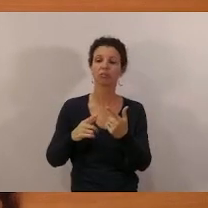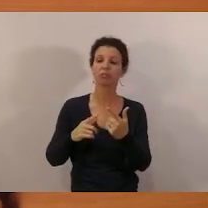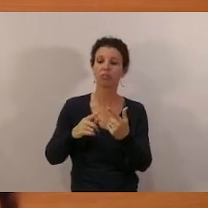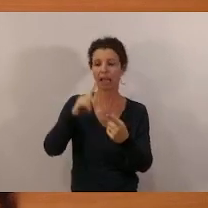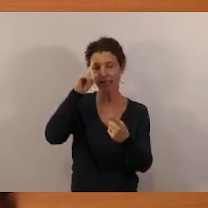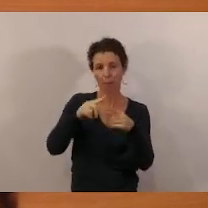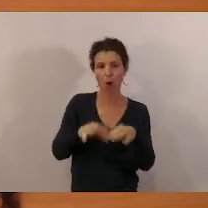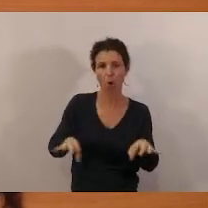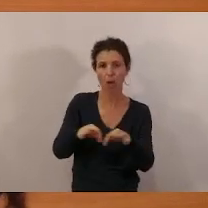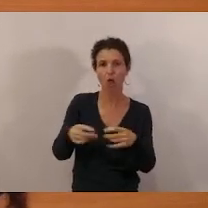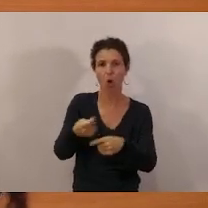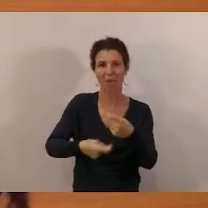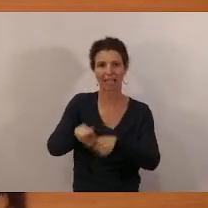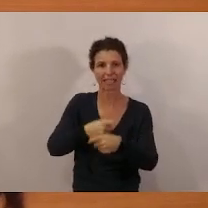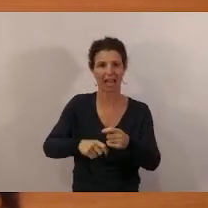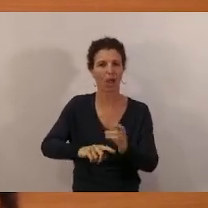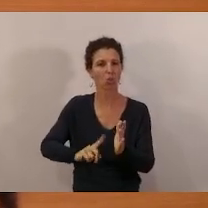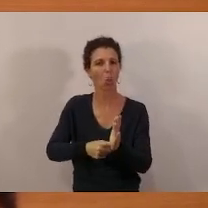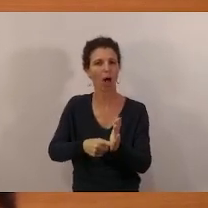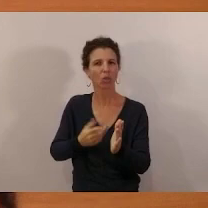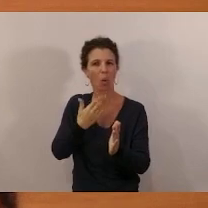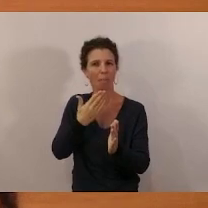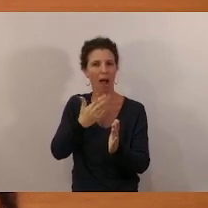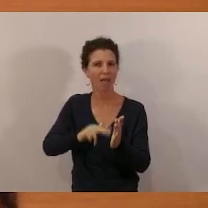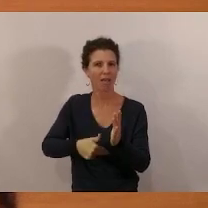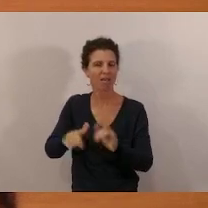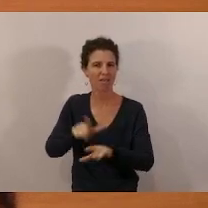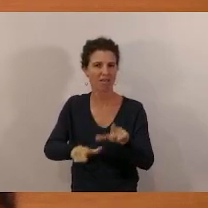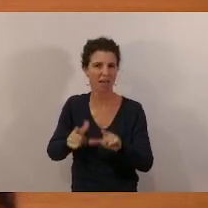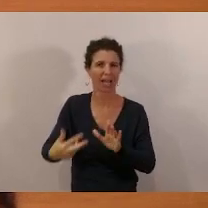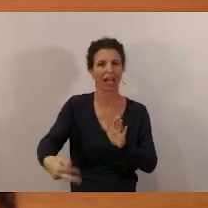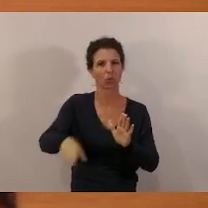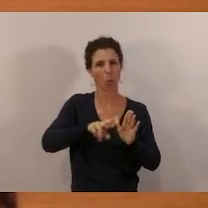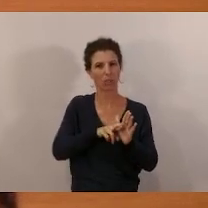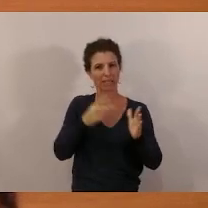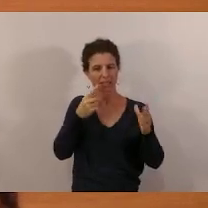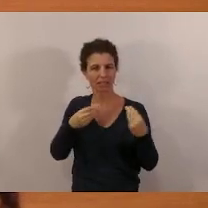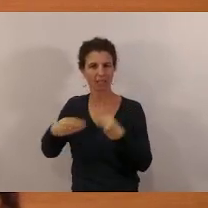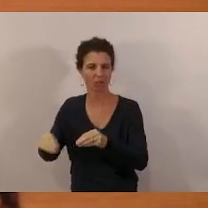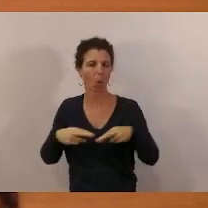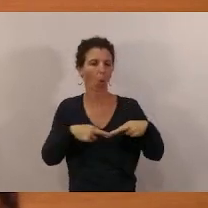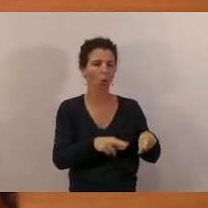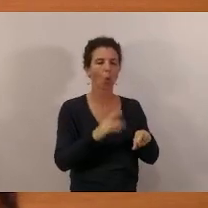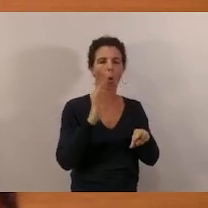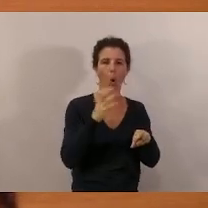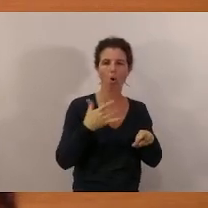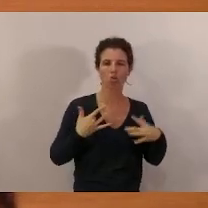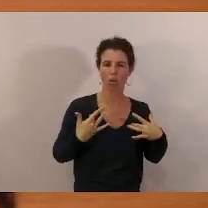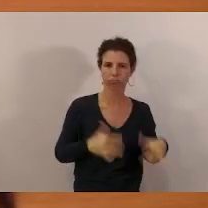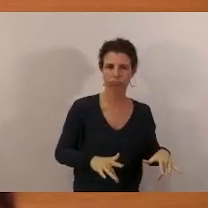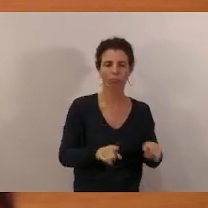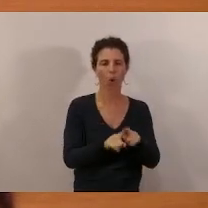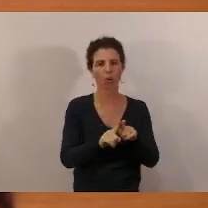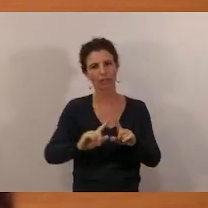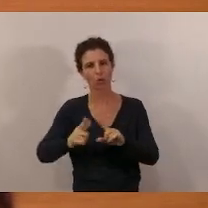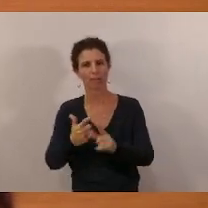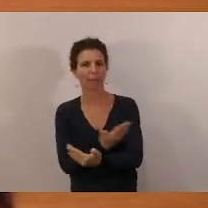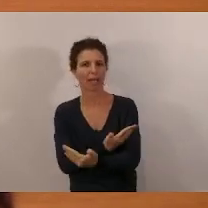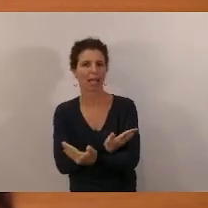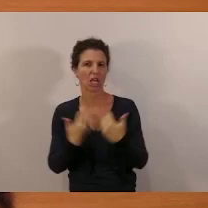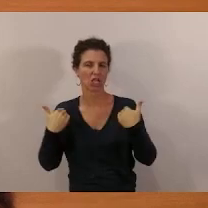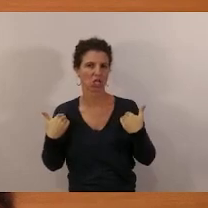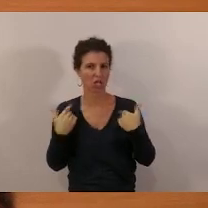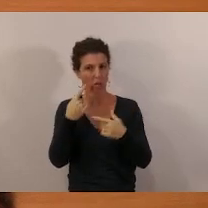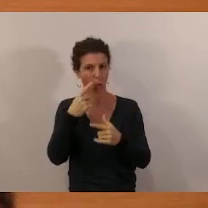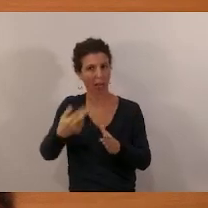commercial qui est rue d'Orange, donc qui est dans le 3e arrondissement, qui ne nous concerne pas, et de l'approbation d'un cahier des charges de rétrocession d'un droit au bail